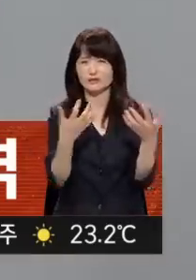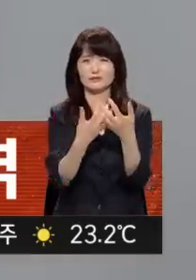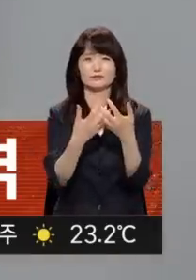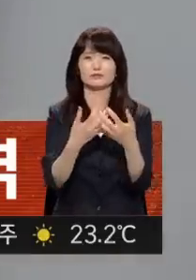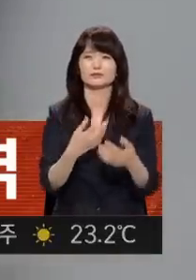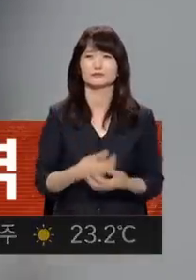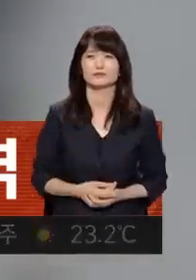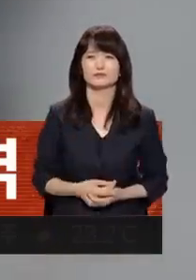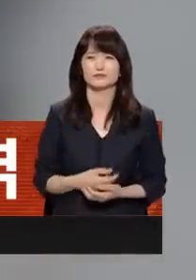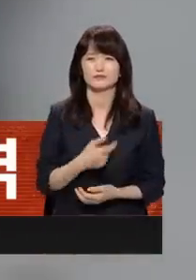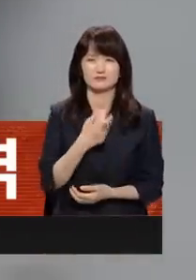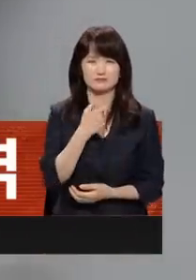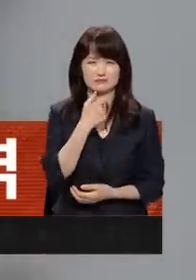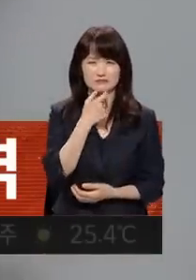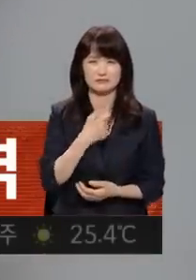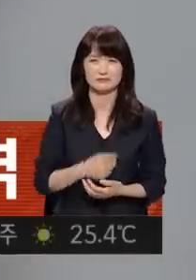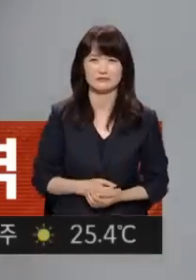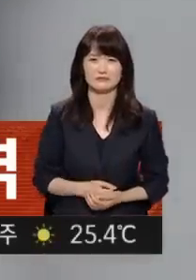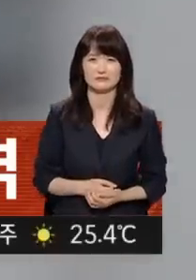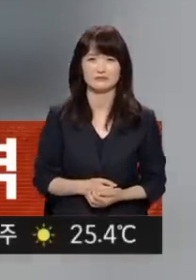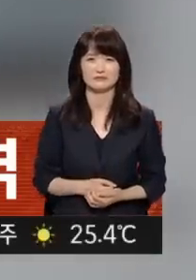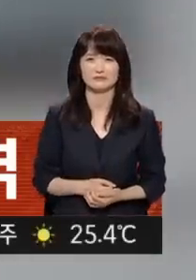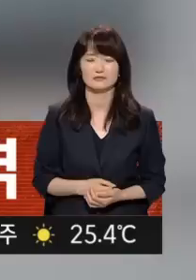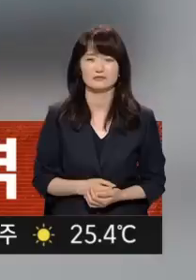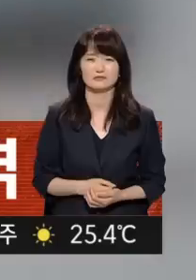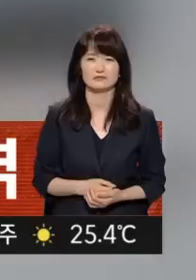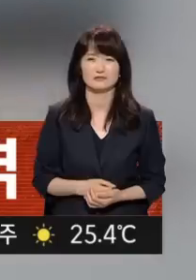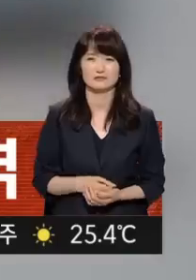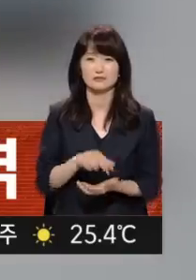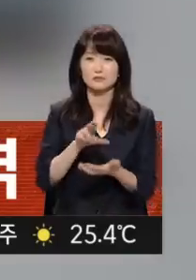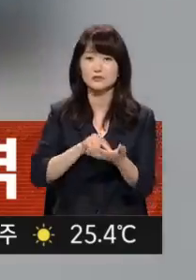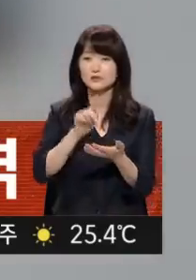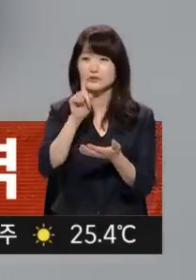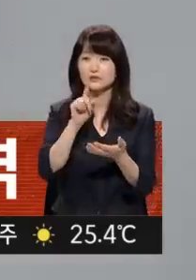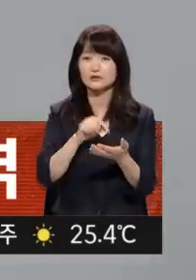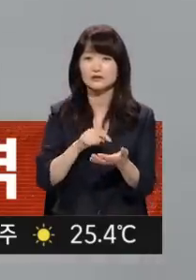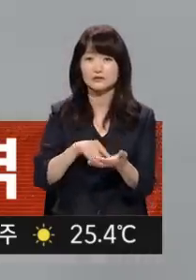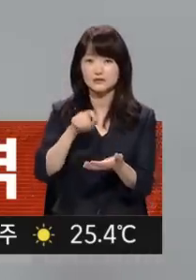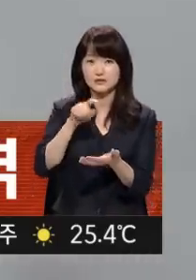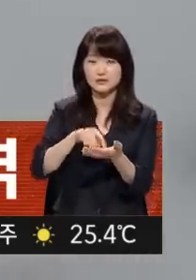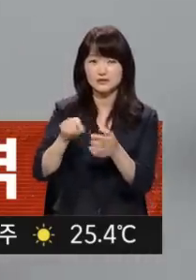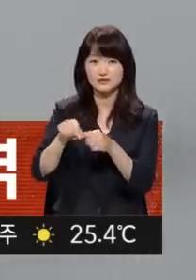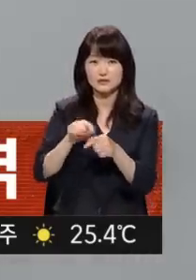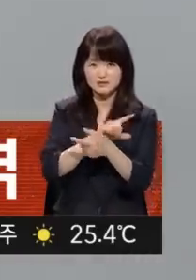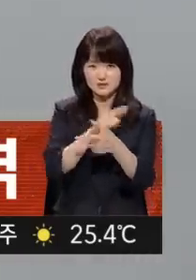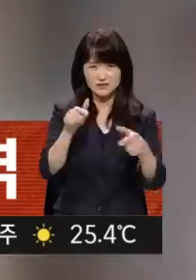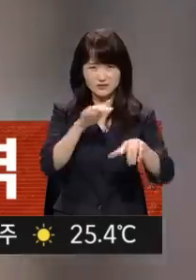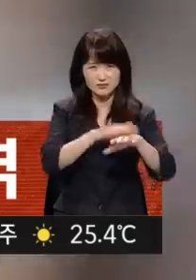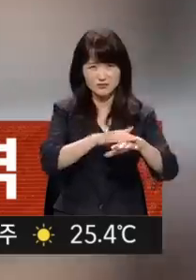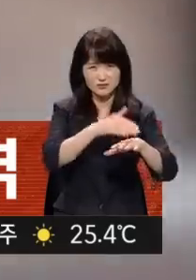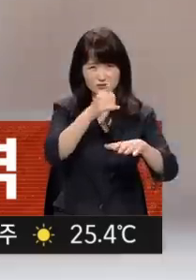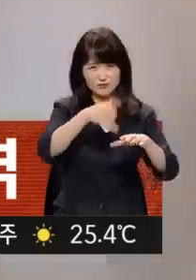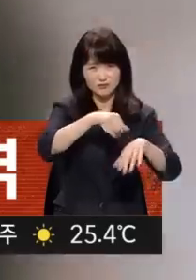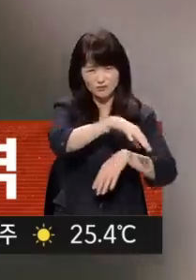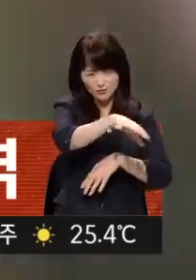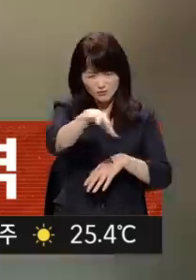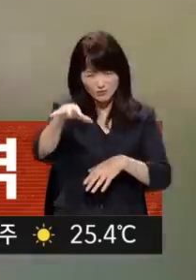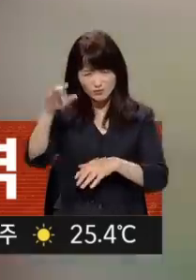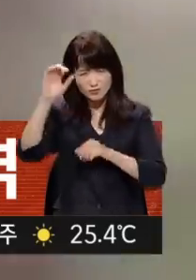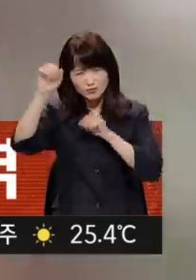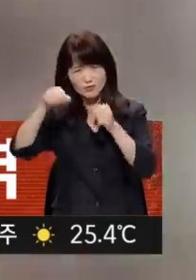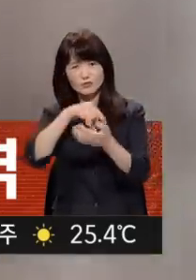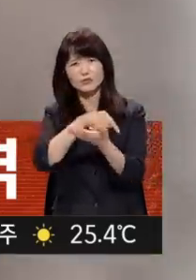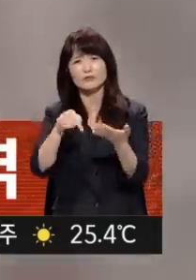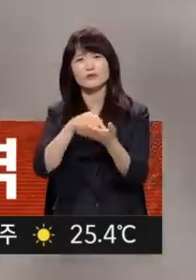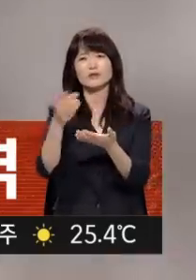너무 싫어 징그러운게 가장 큰 문제인데요 더 큰 문제이 귀뚜라미들이 각종 농작물과 가족들에게 피해를 주기도